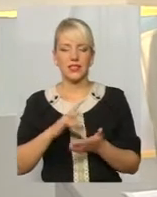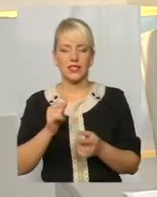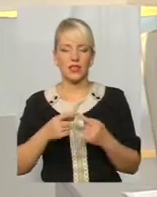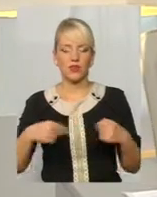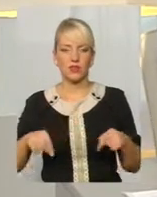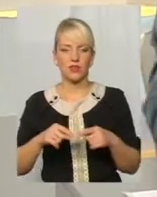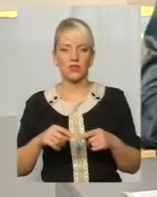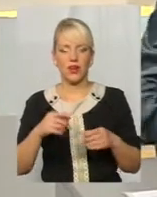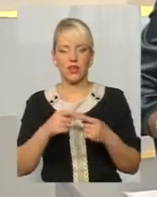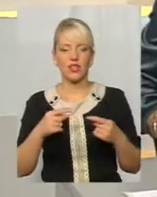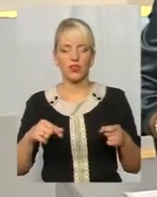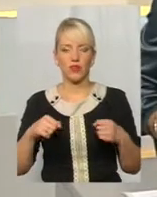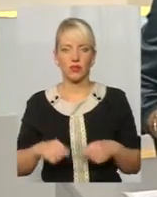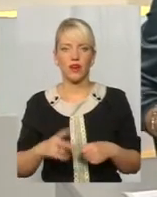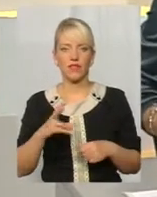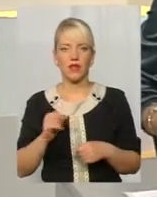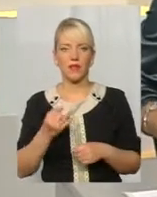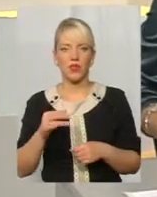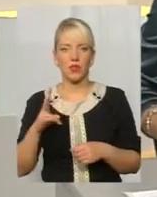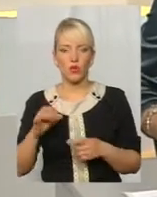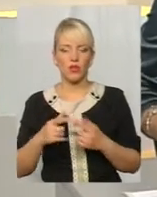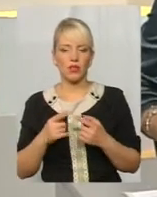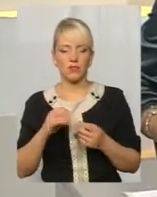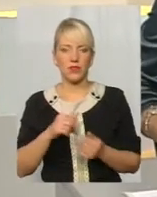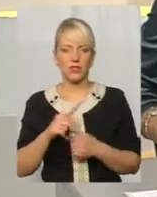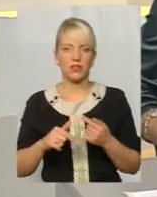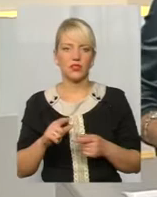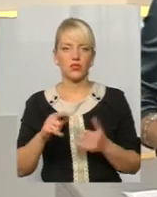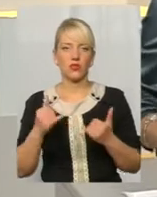на нерухоме майно та бізнесу. На сьогоднішній